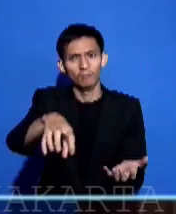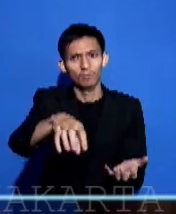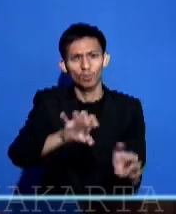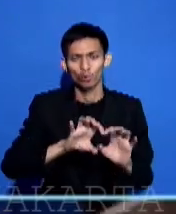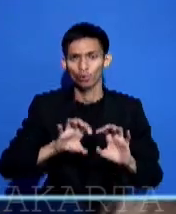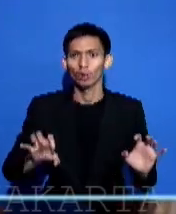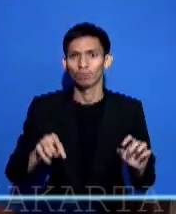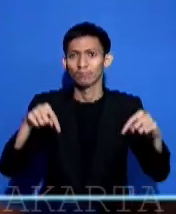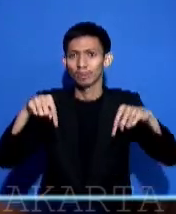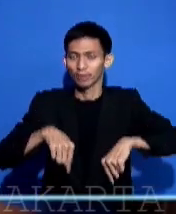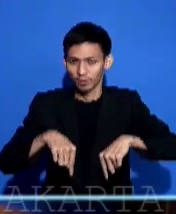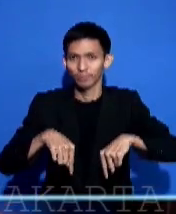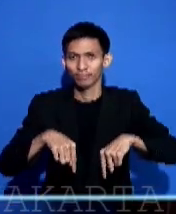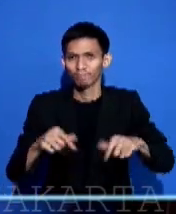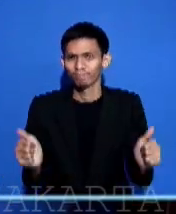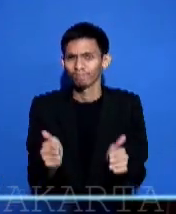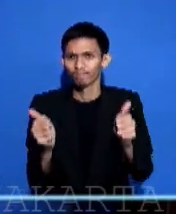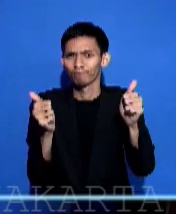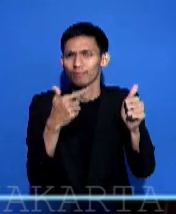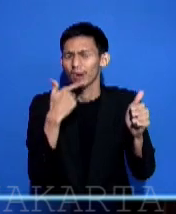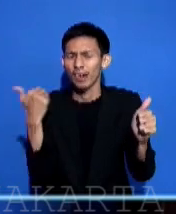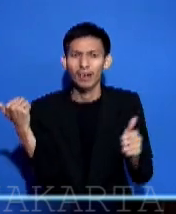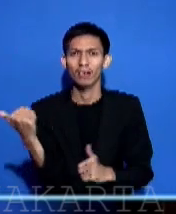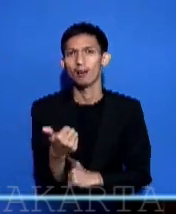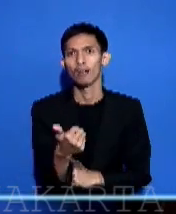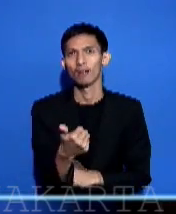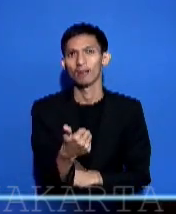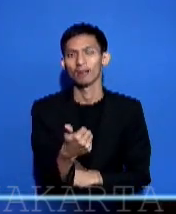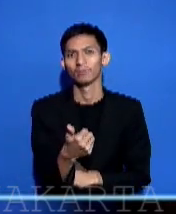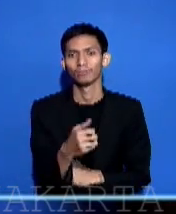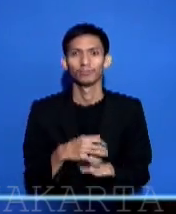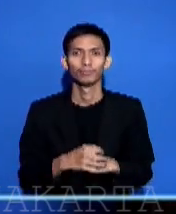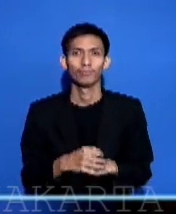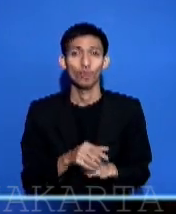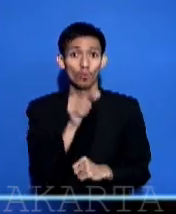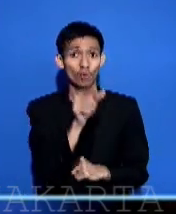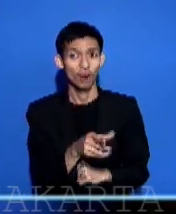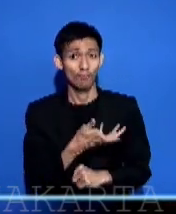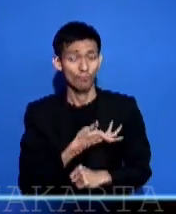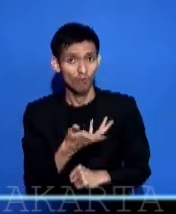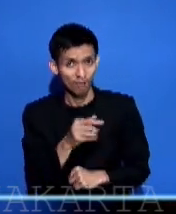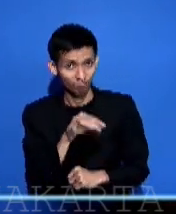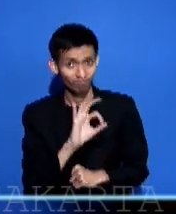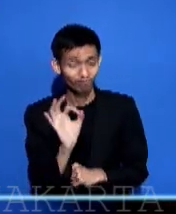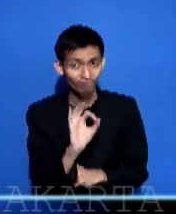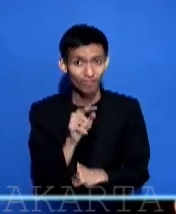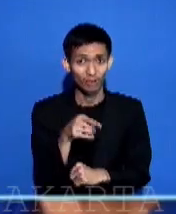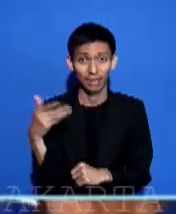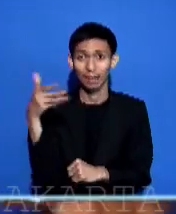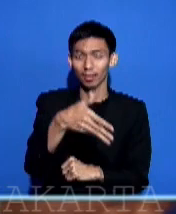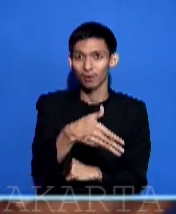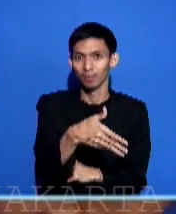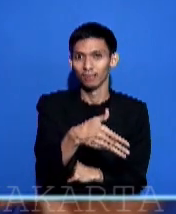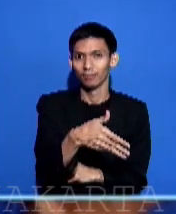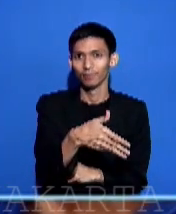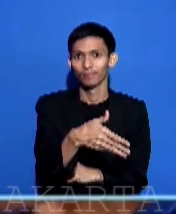yang dinilai super enak. Penggemar buah durian dinilai belum sebagai penggemar buah durian kalau belum datang ke Candi